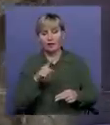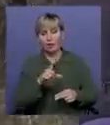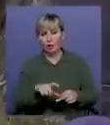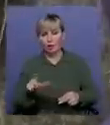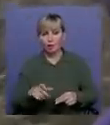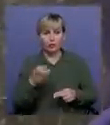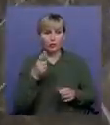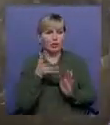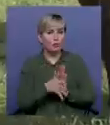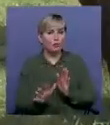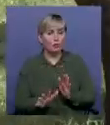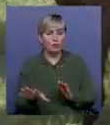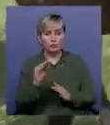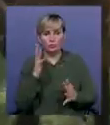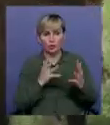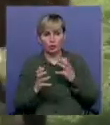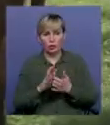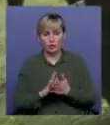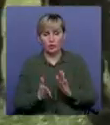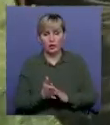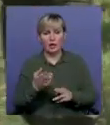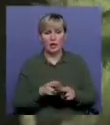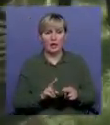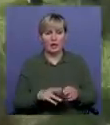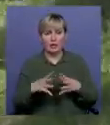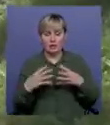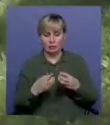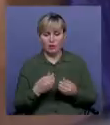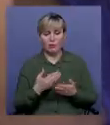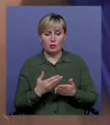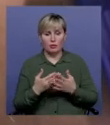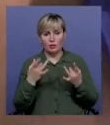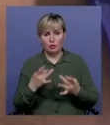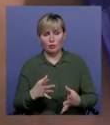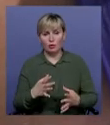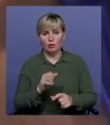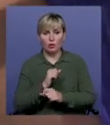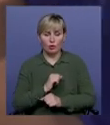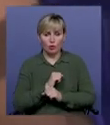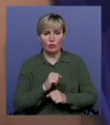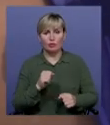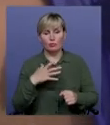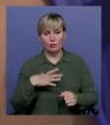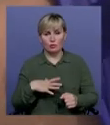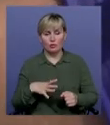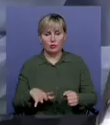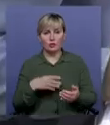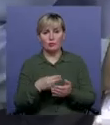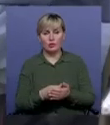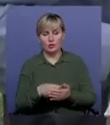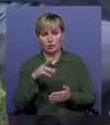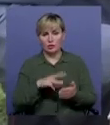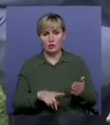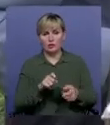все еще не осознали всю серьезность ситуации. Этой семье, к примеру, за скромный отдых на лоне природы придется заплатить солидный штраф